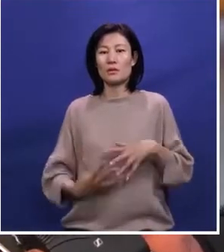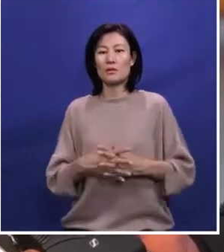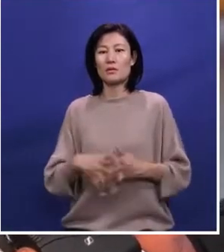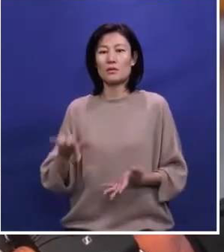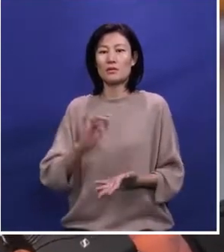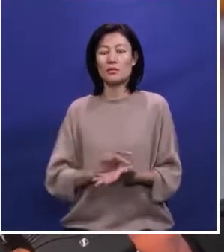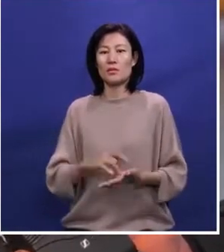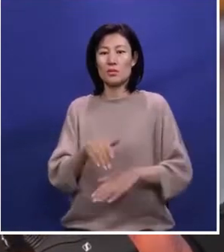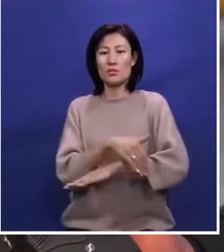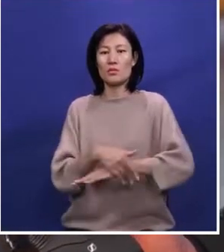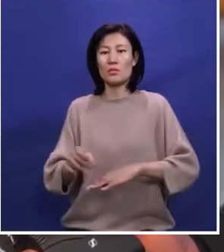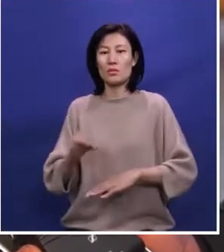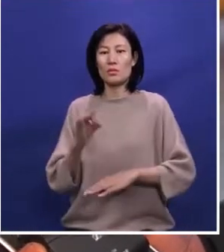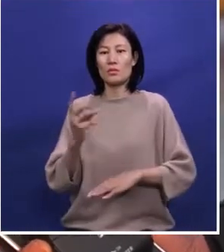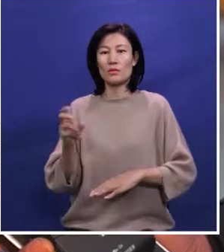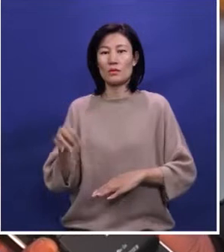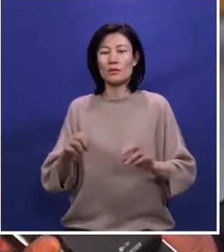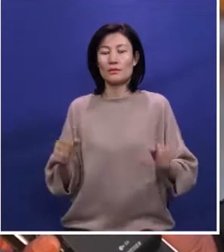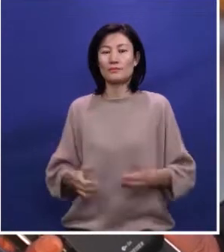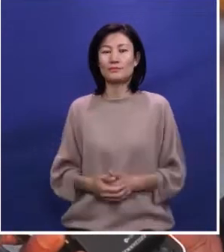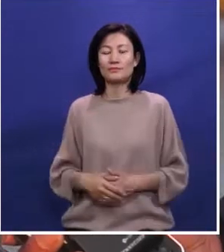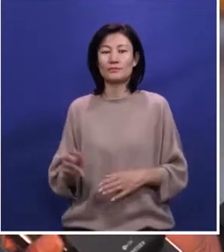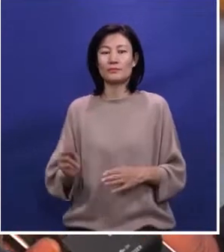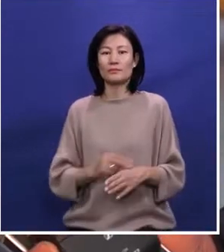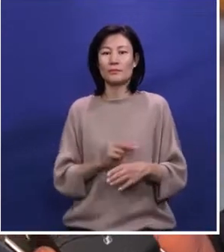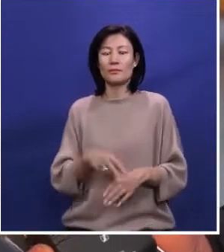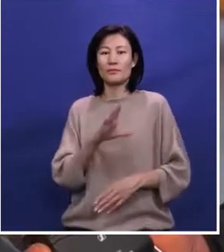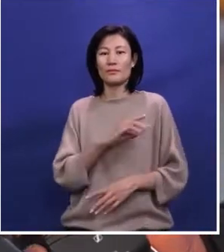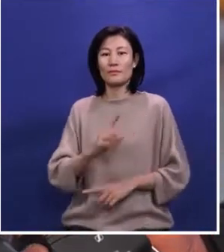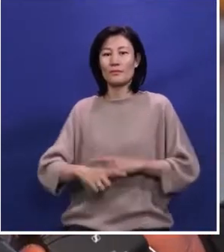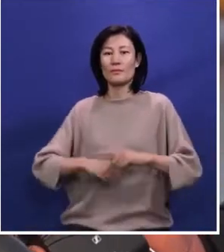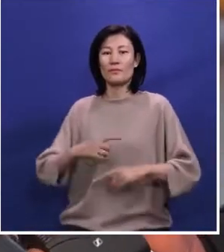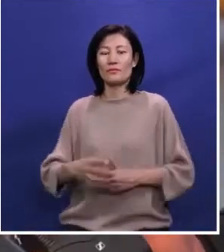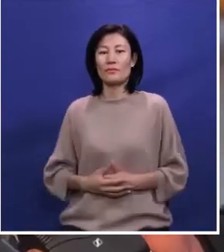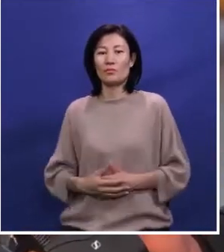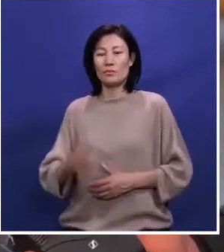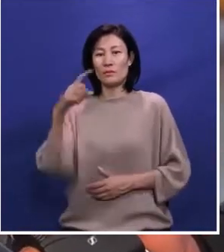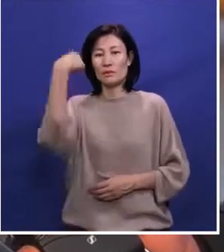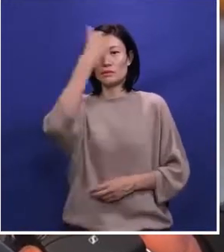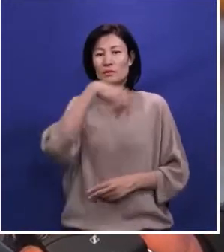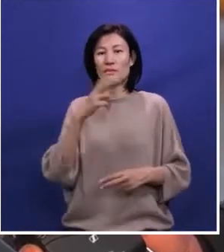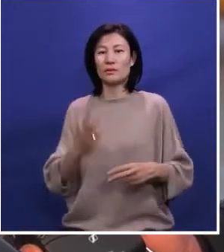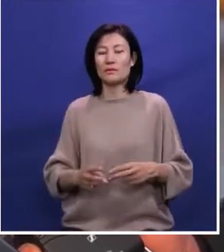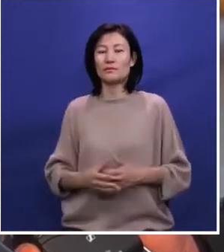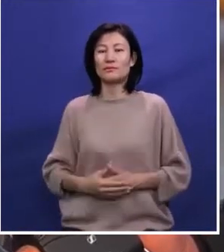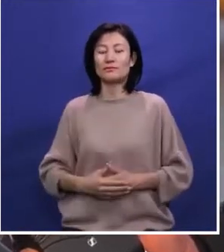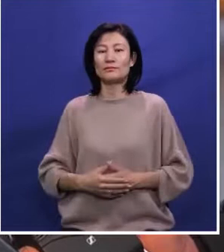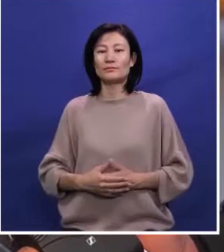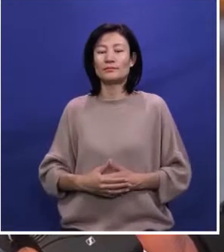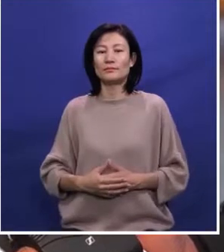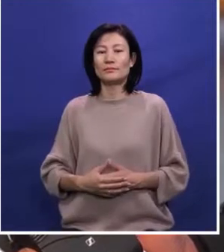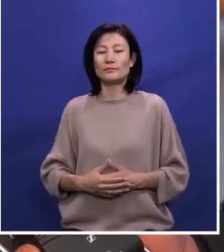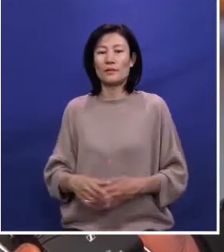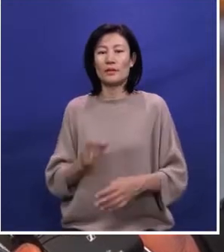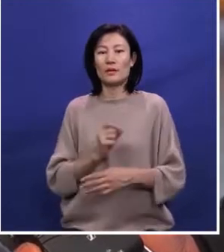орта көшесі, Исмайлов көшесіне жөндеу жұмыстарынан өткізіп жатырмыз. Осыны жылдың аяғында осы объектінде